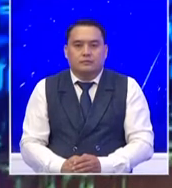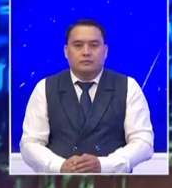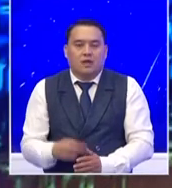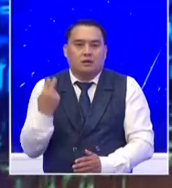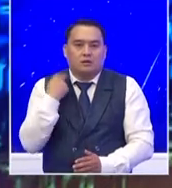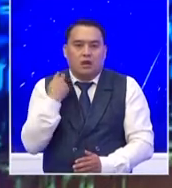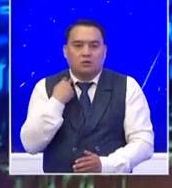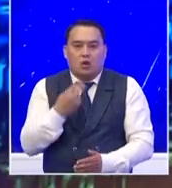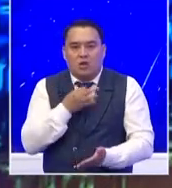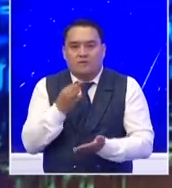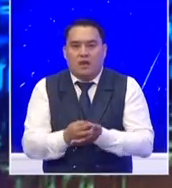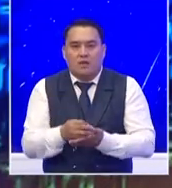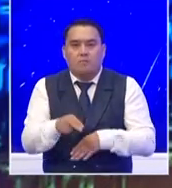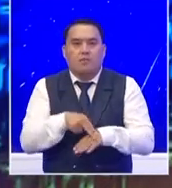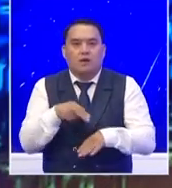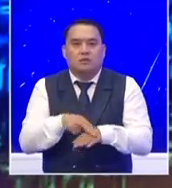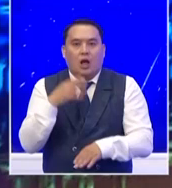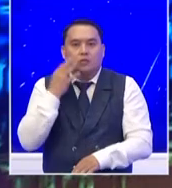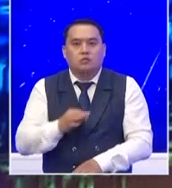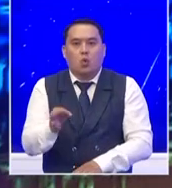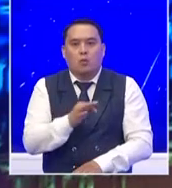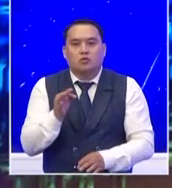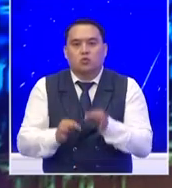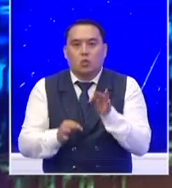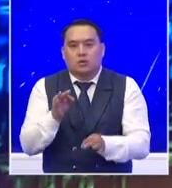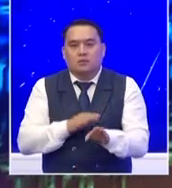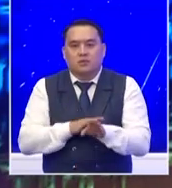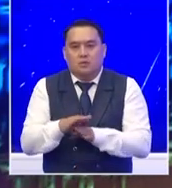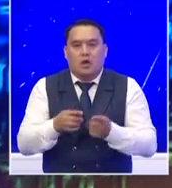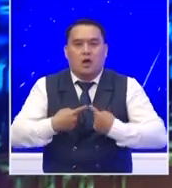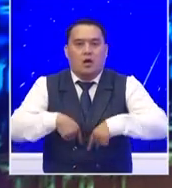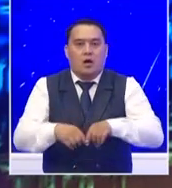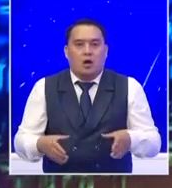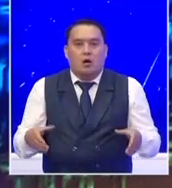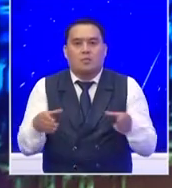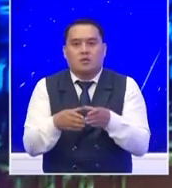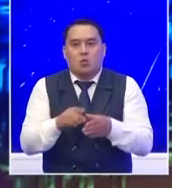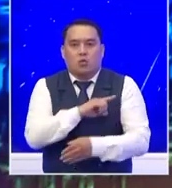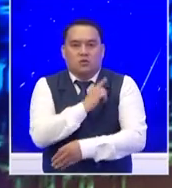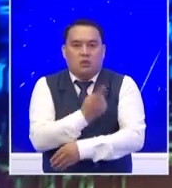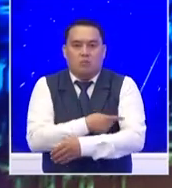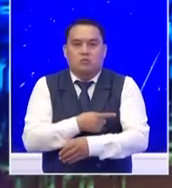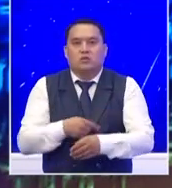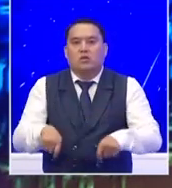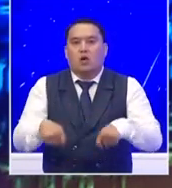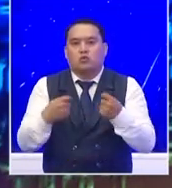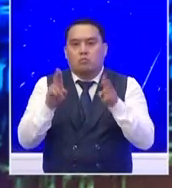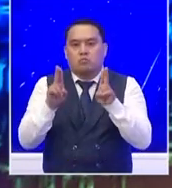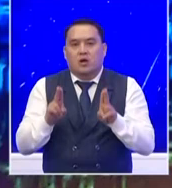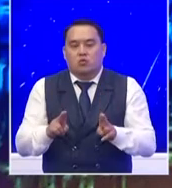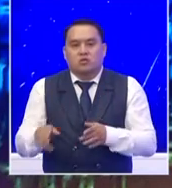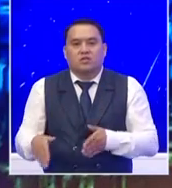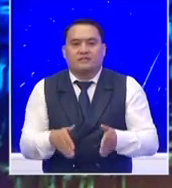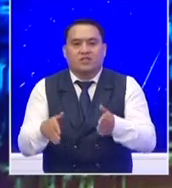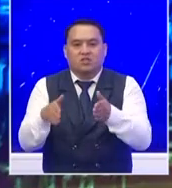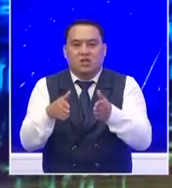Должников к ответу. Стражи порядка Алматинской области и судебные исполнители объединили свои усилия в борьбе с нарушителями правил дорожного